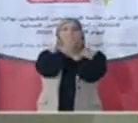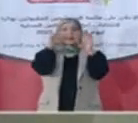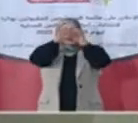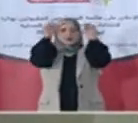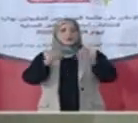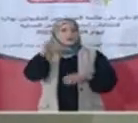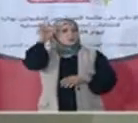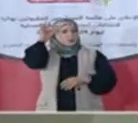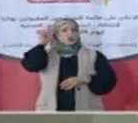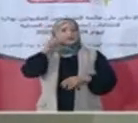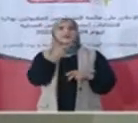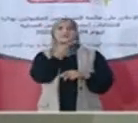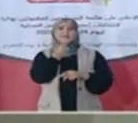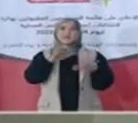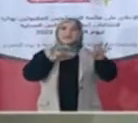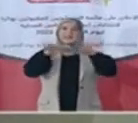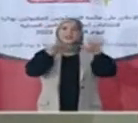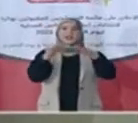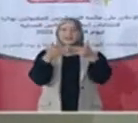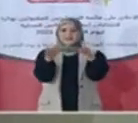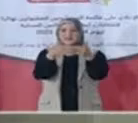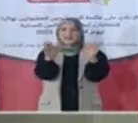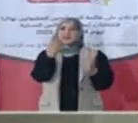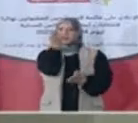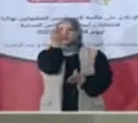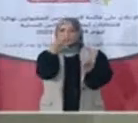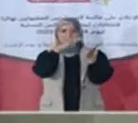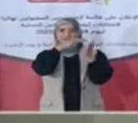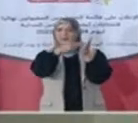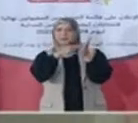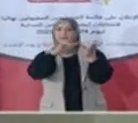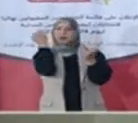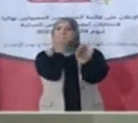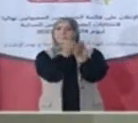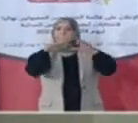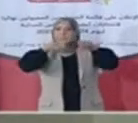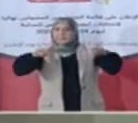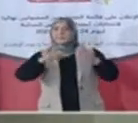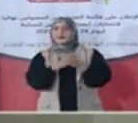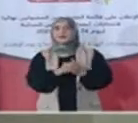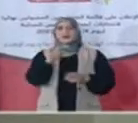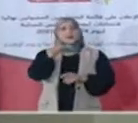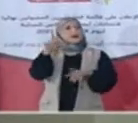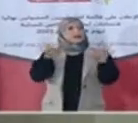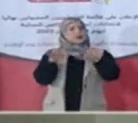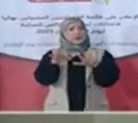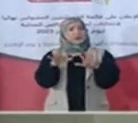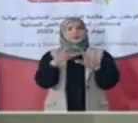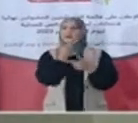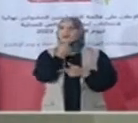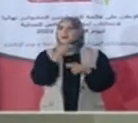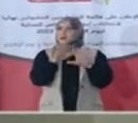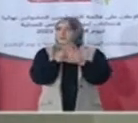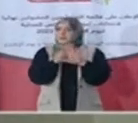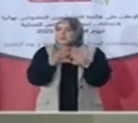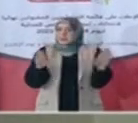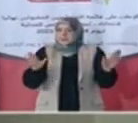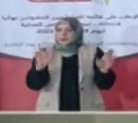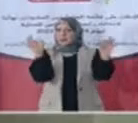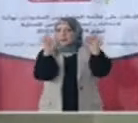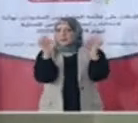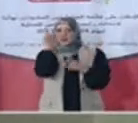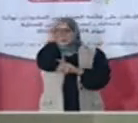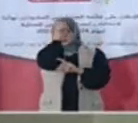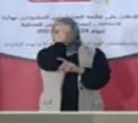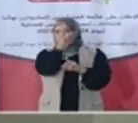الأخرى أنه تسهل إجراءات فتح هذا الحساب، فما نخافوش من الإجراءات هذه، راهي إجراءات مبسطة ما هيش حسابية